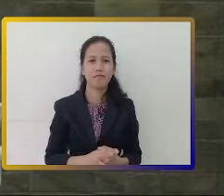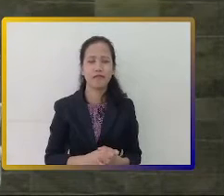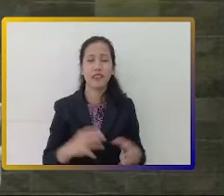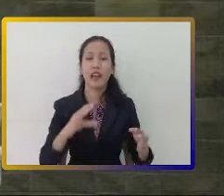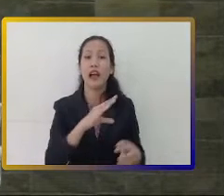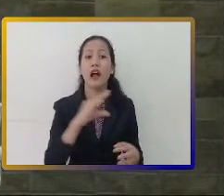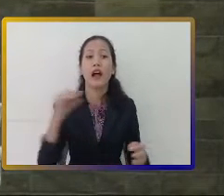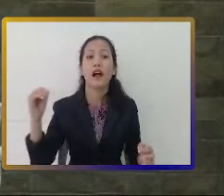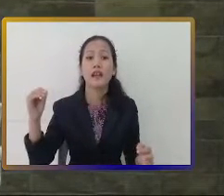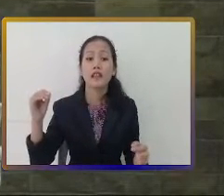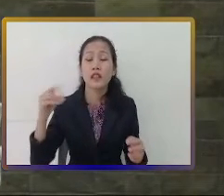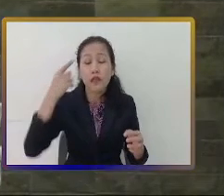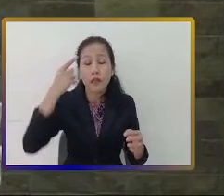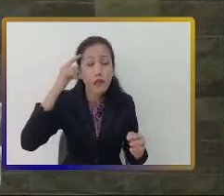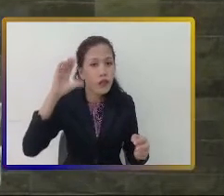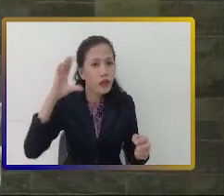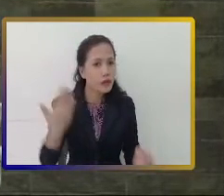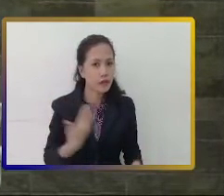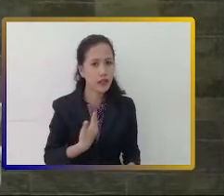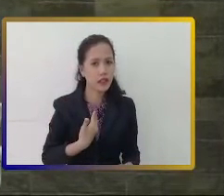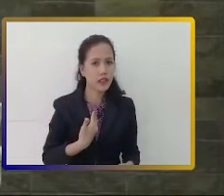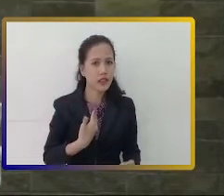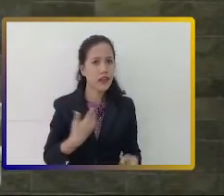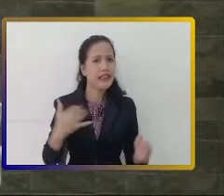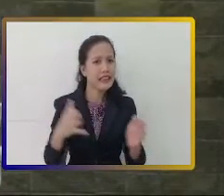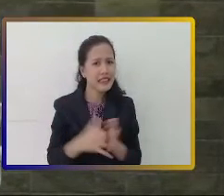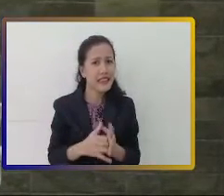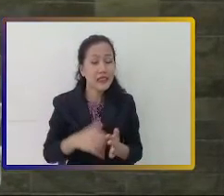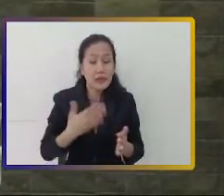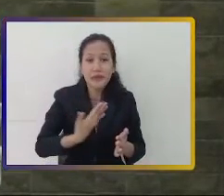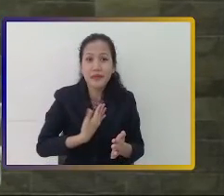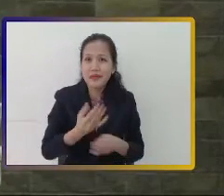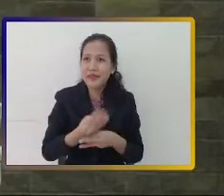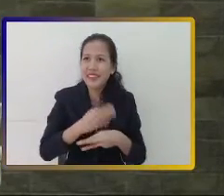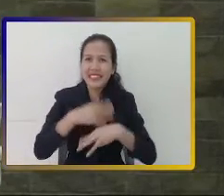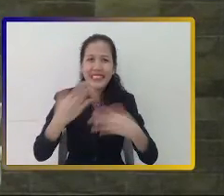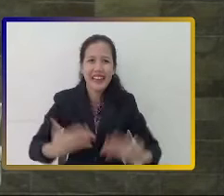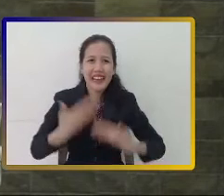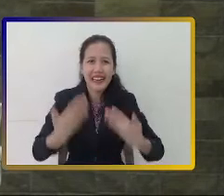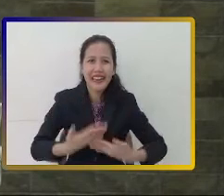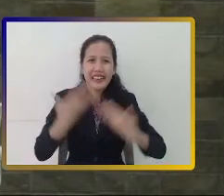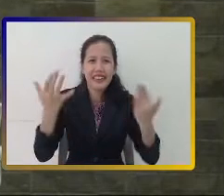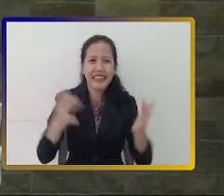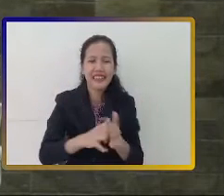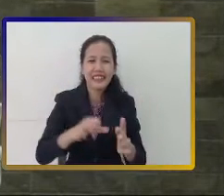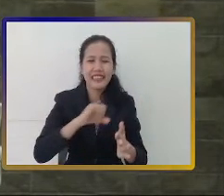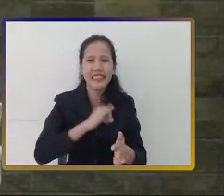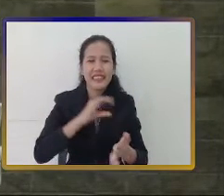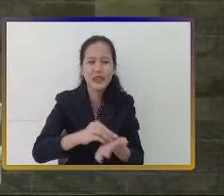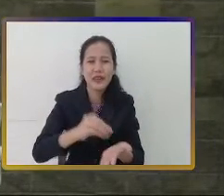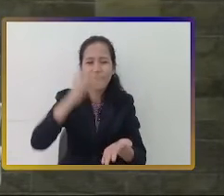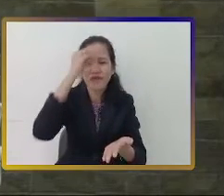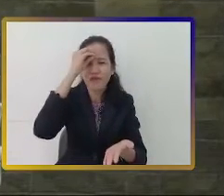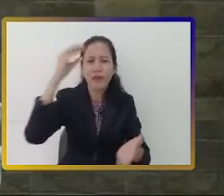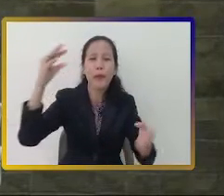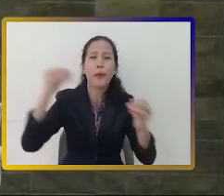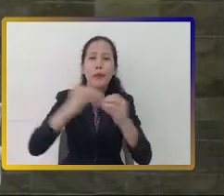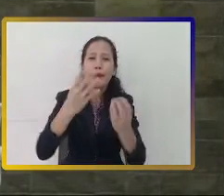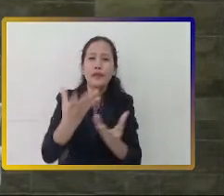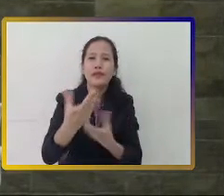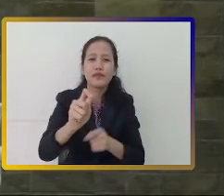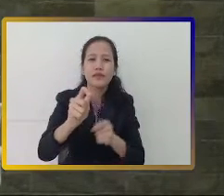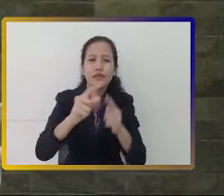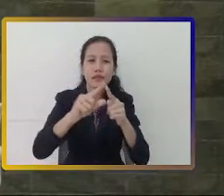At naging para sa akin, naging masaya po ako eh. Natuto po ako na lalo po ako magtiwala sa Panginoon